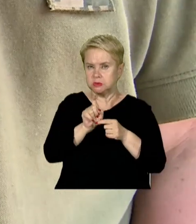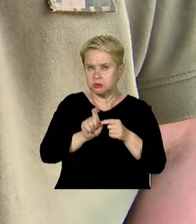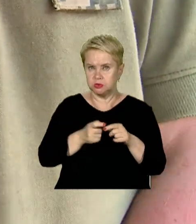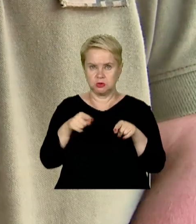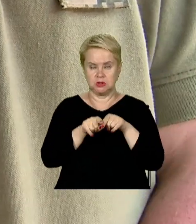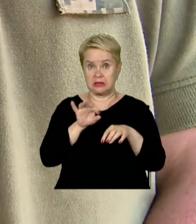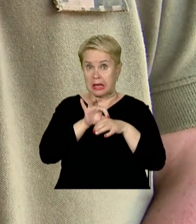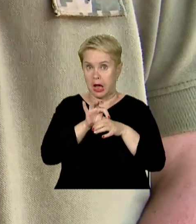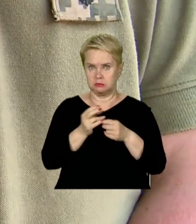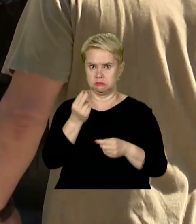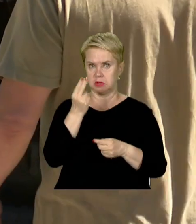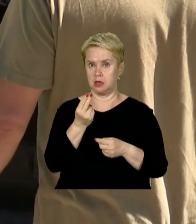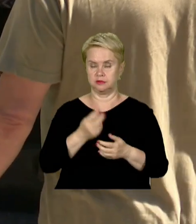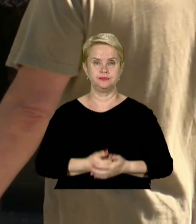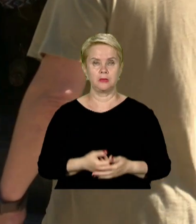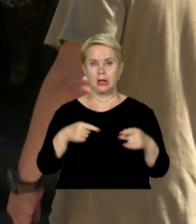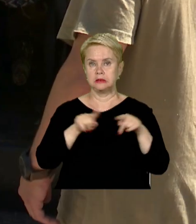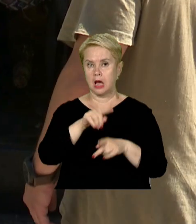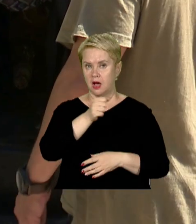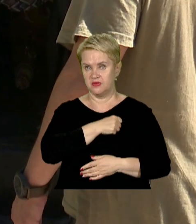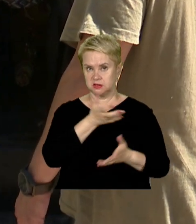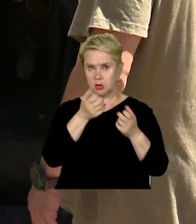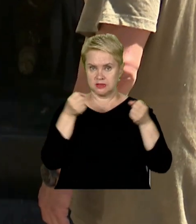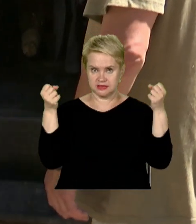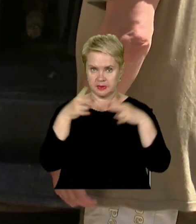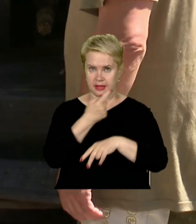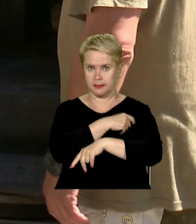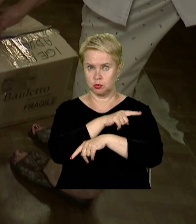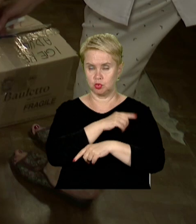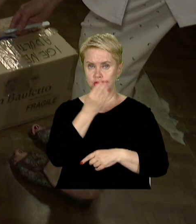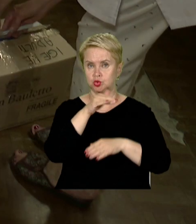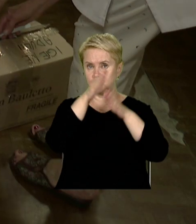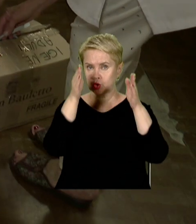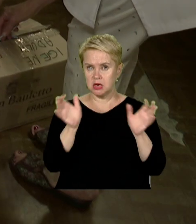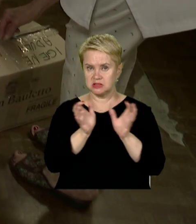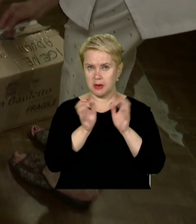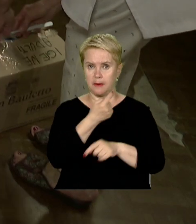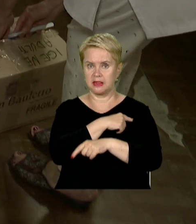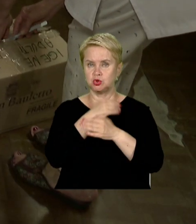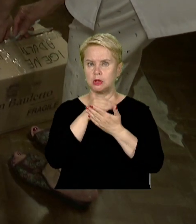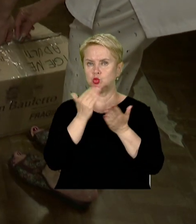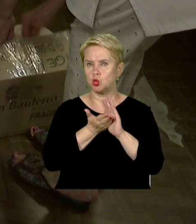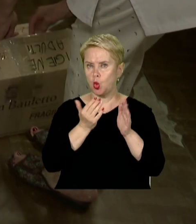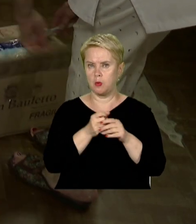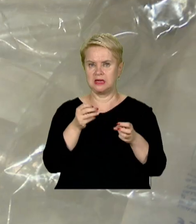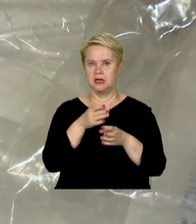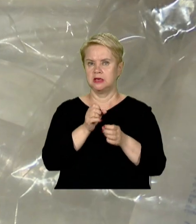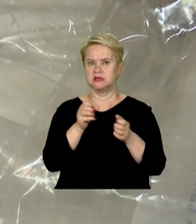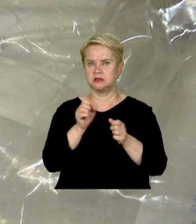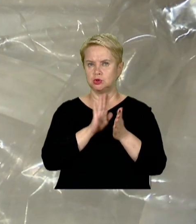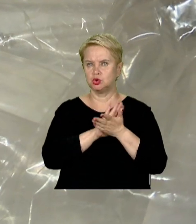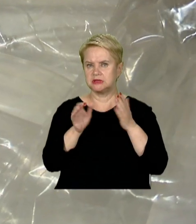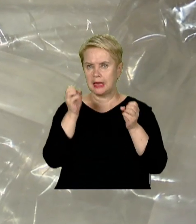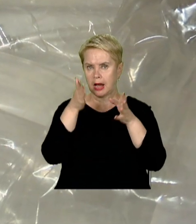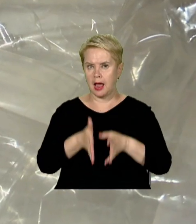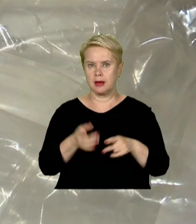і відновити їх цілісність. Також військові отримали спеціальну медичну шафу для зберігання медичних інструментів в стерильному стані тривалий